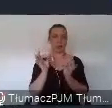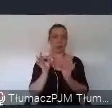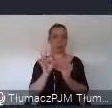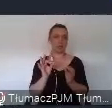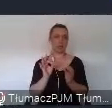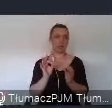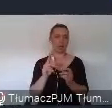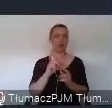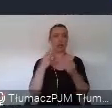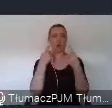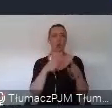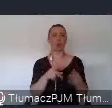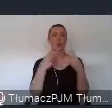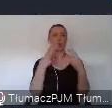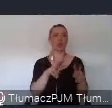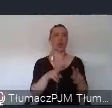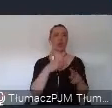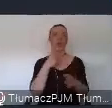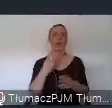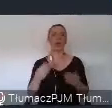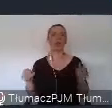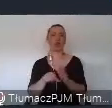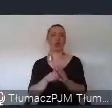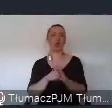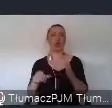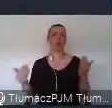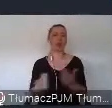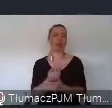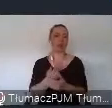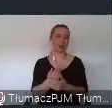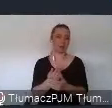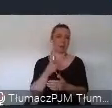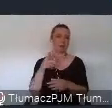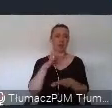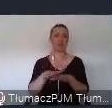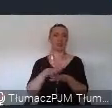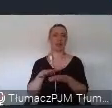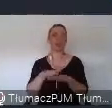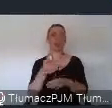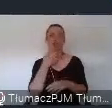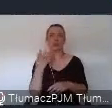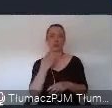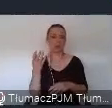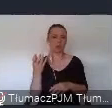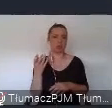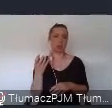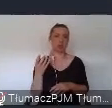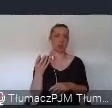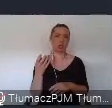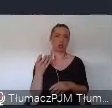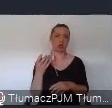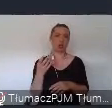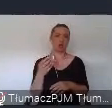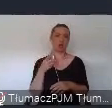że udział energii odnawialnej praktycznie rzecz biorąc w systemach ciepłowniczych, to znaczy w tych systemach ciepłowniczych, które prezes Urzędu Regulacji koncesjonuje,